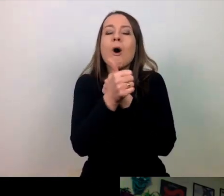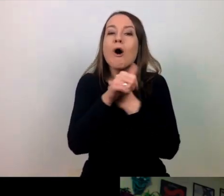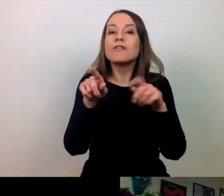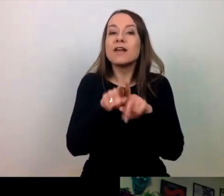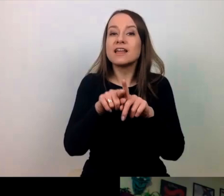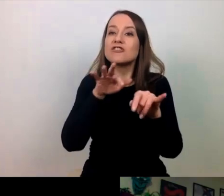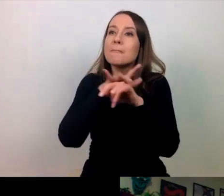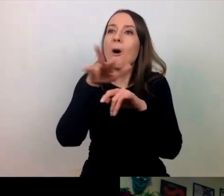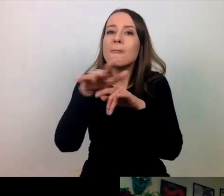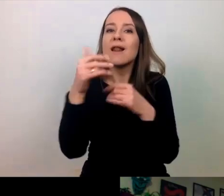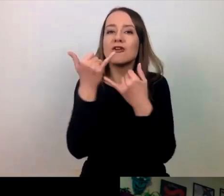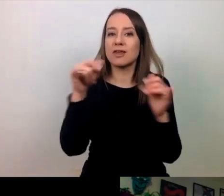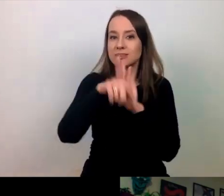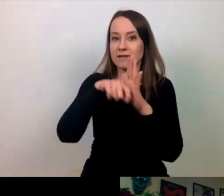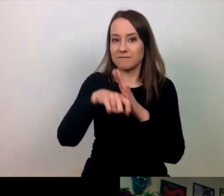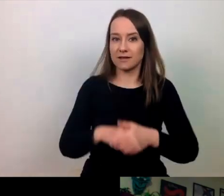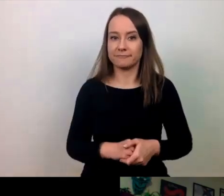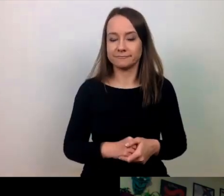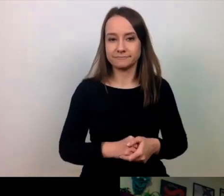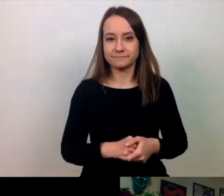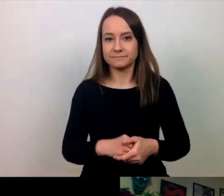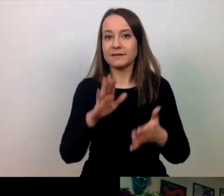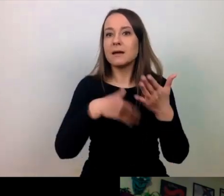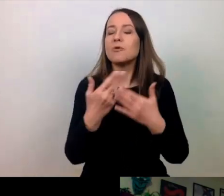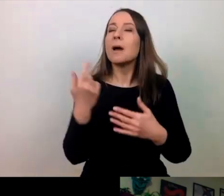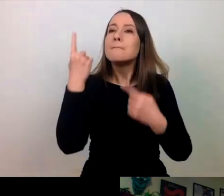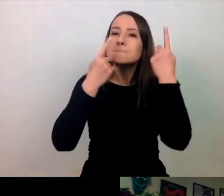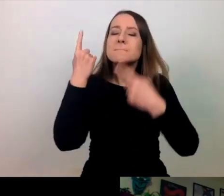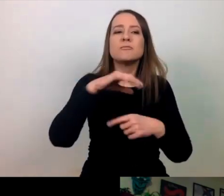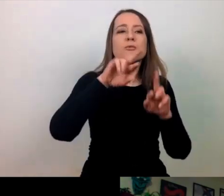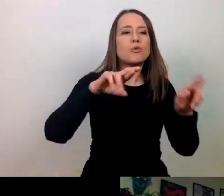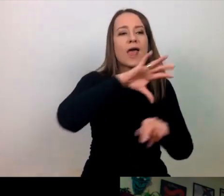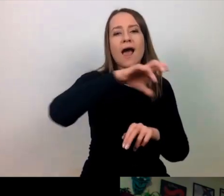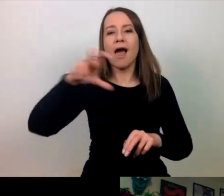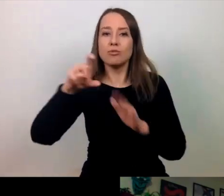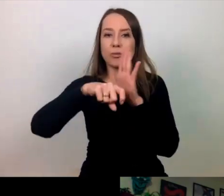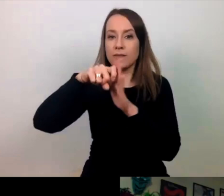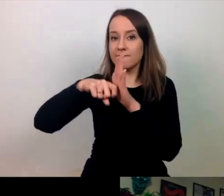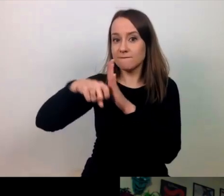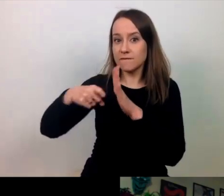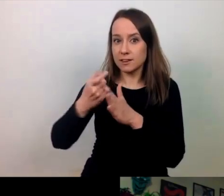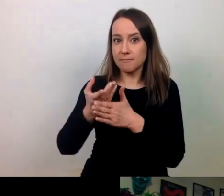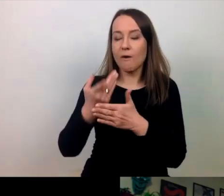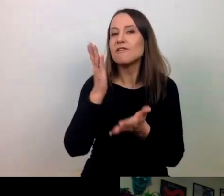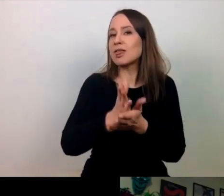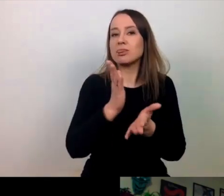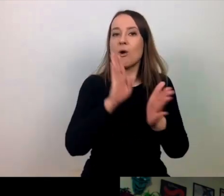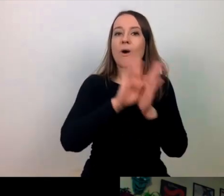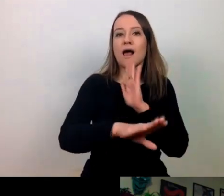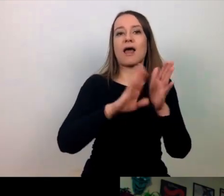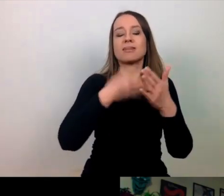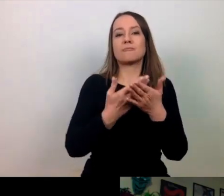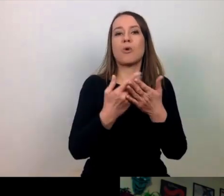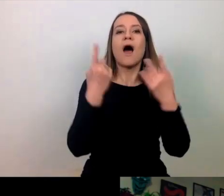innych filmów. Bo myślimy czasami o gatunkach filmowych, że to tylko te klasyczne rzeczy typu